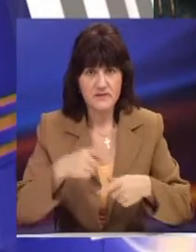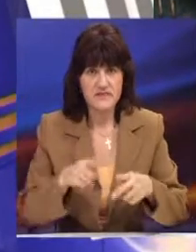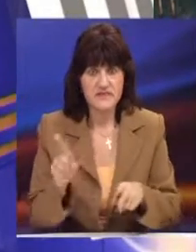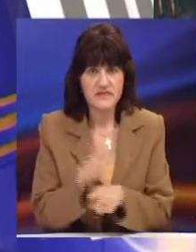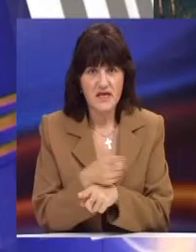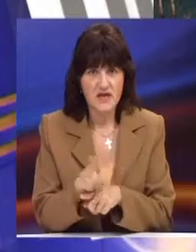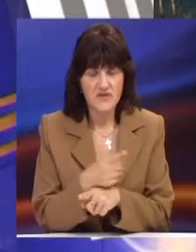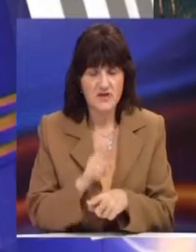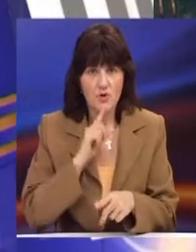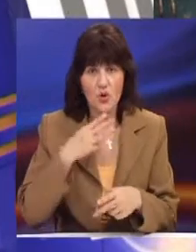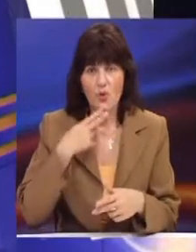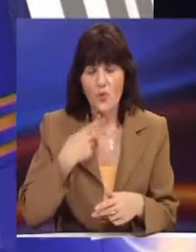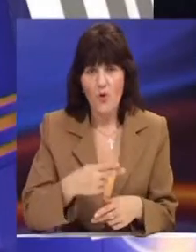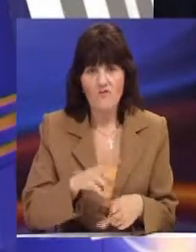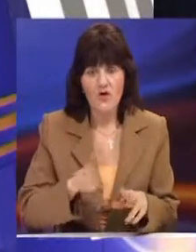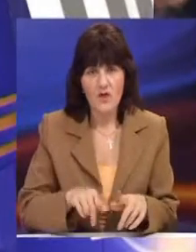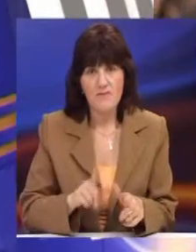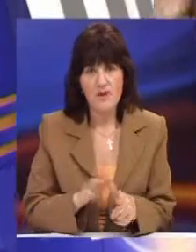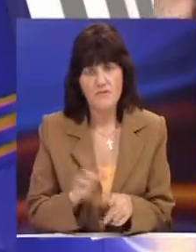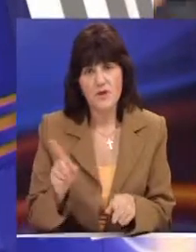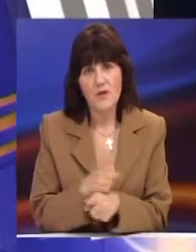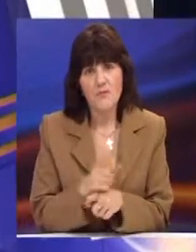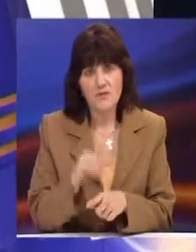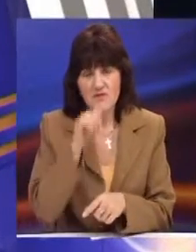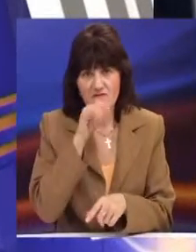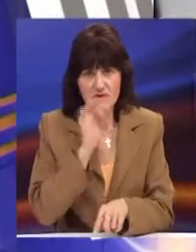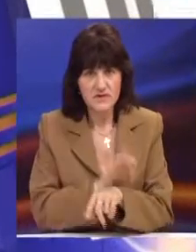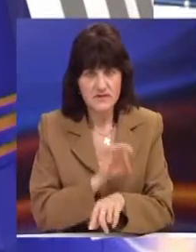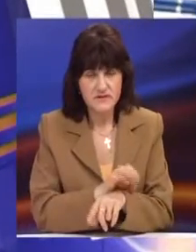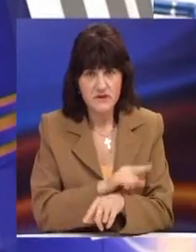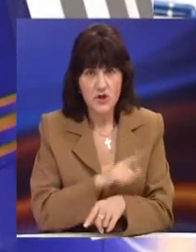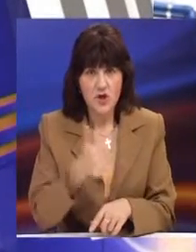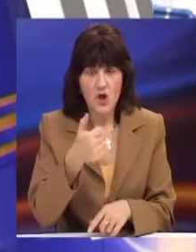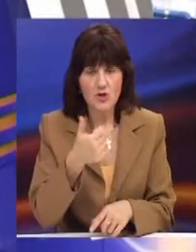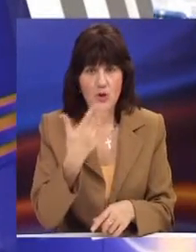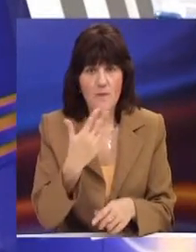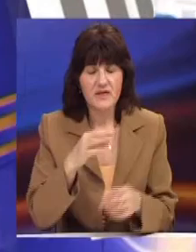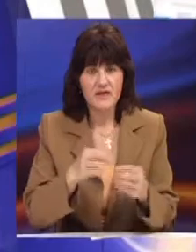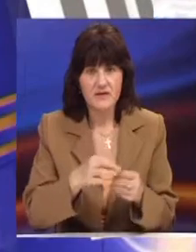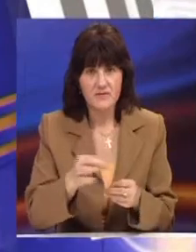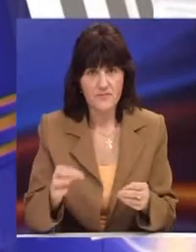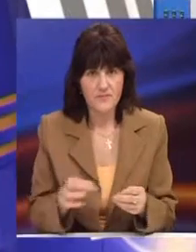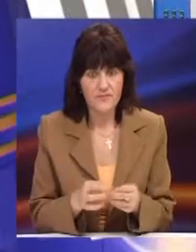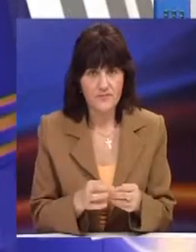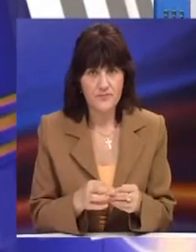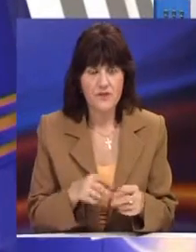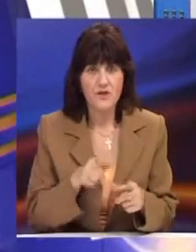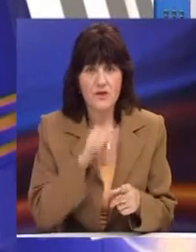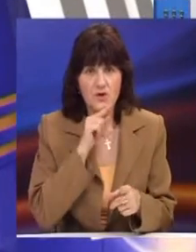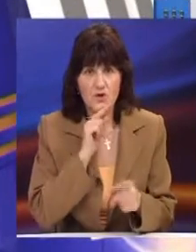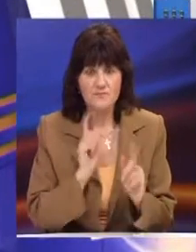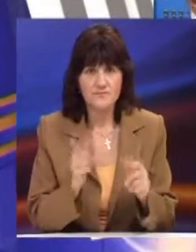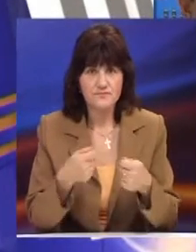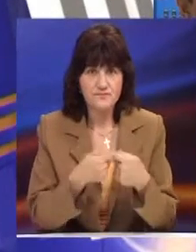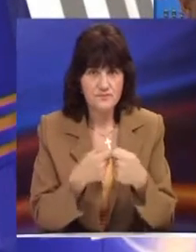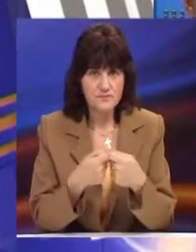angažuju serviseri koji imaju ugovor sa vodovodom za servisiranje vodomera do 150 mm. Pa vodomeri